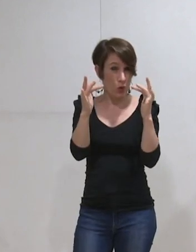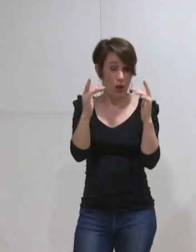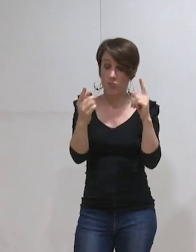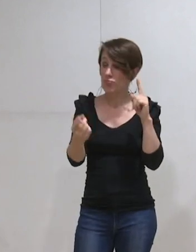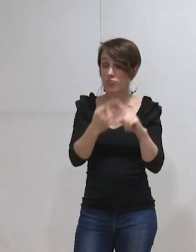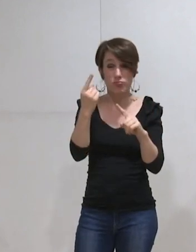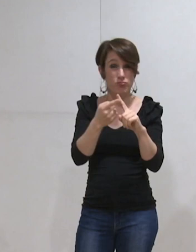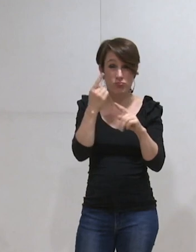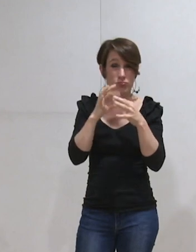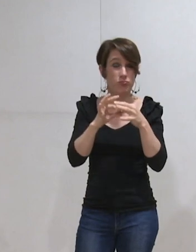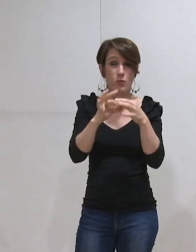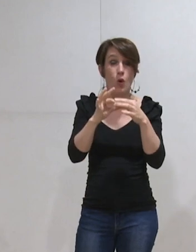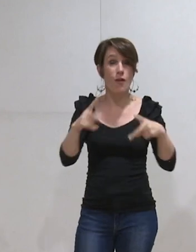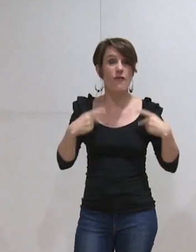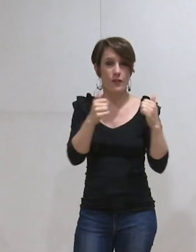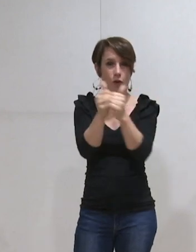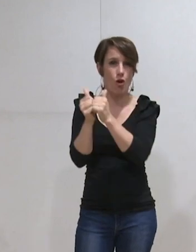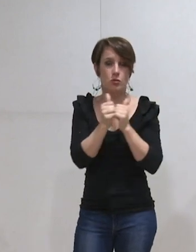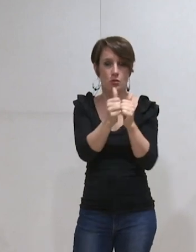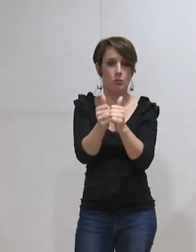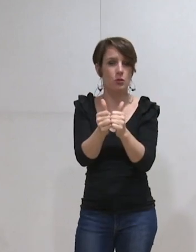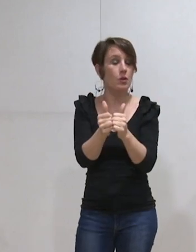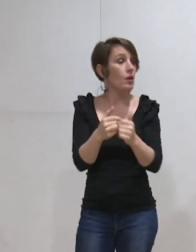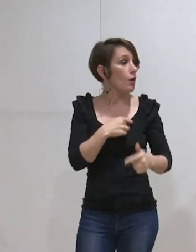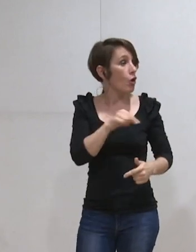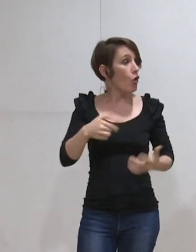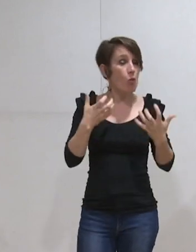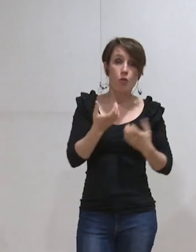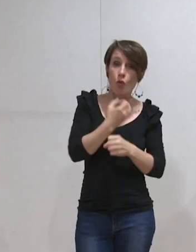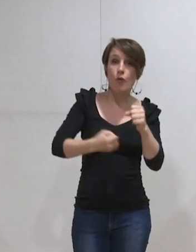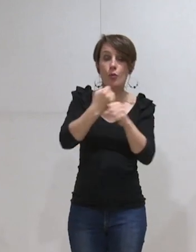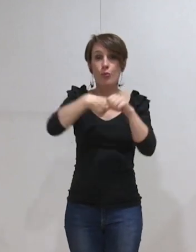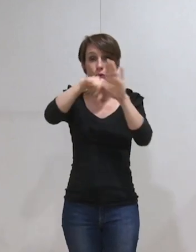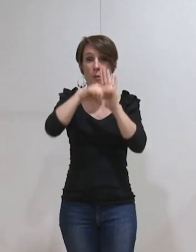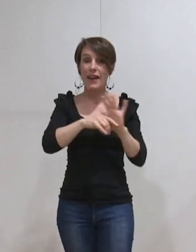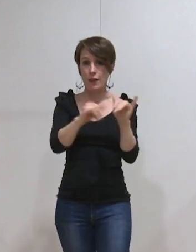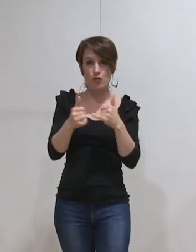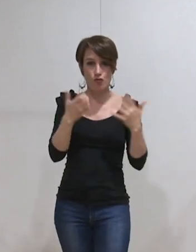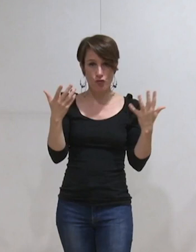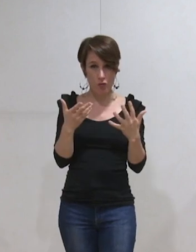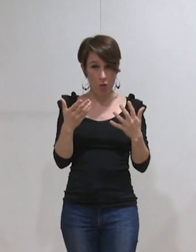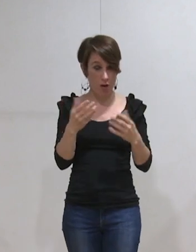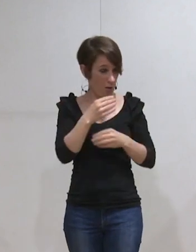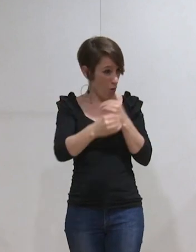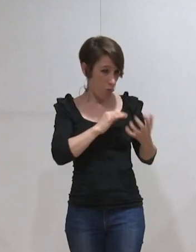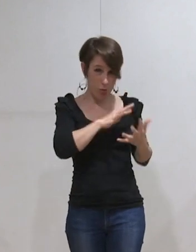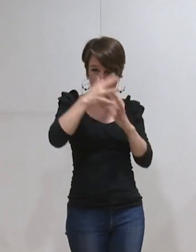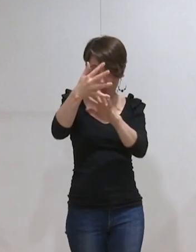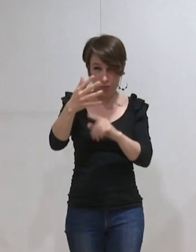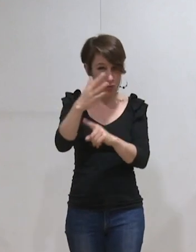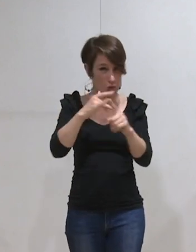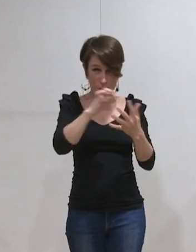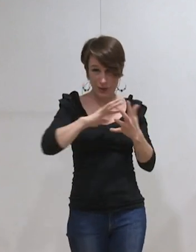quelles sont les règles du jeu qu'on voudrait mettre en place le monde a ch la société a changé les don la donne a